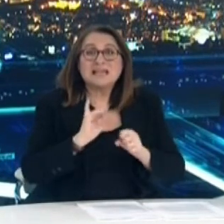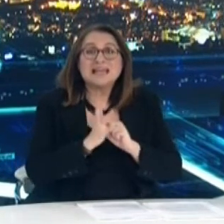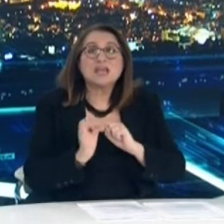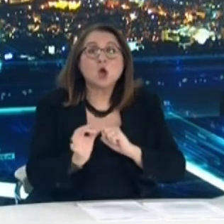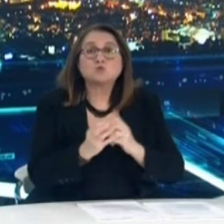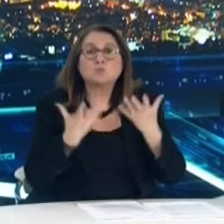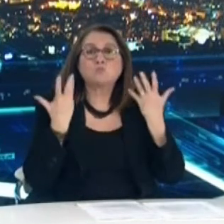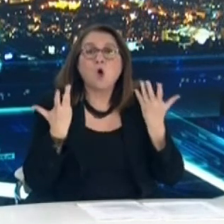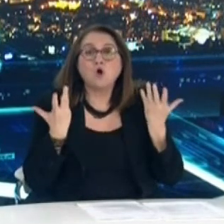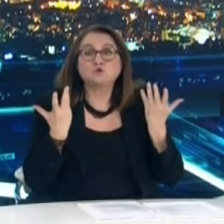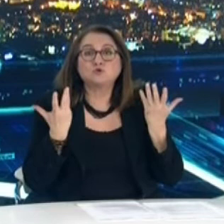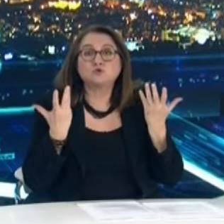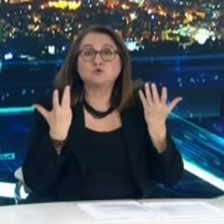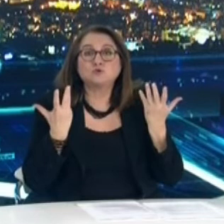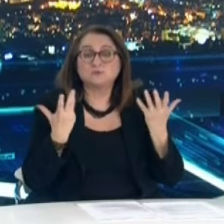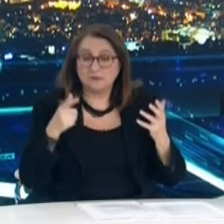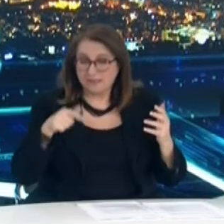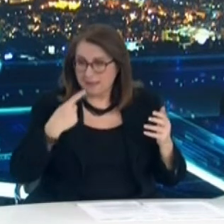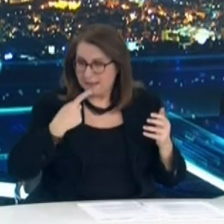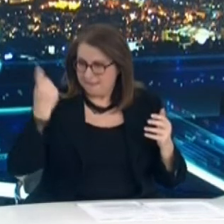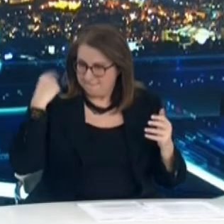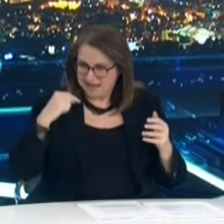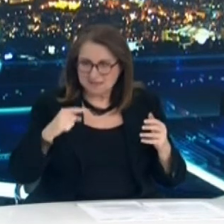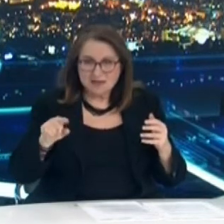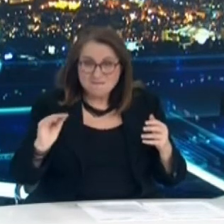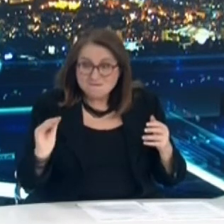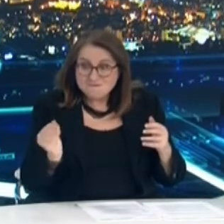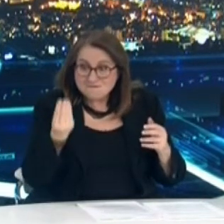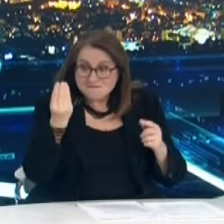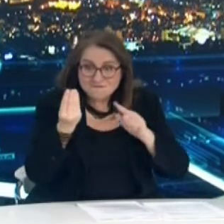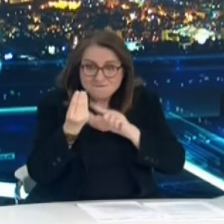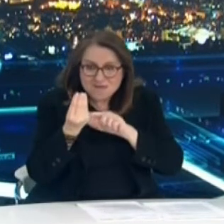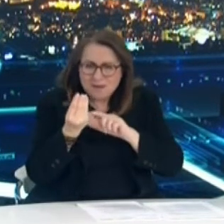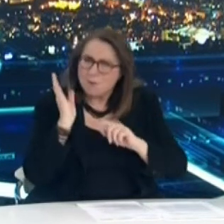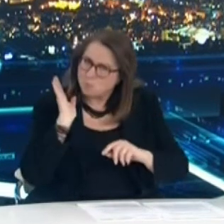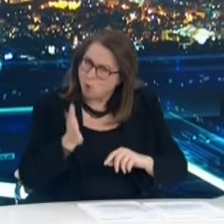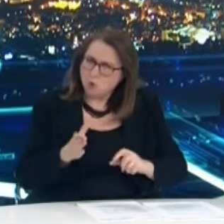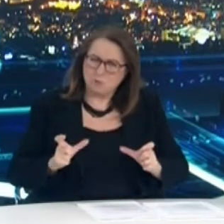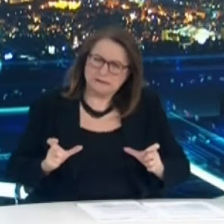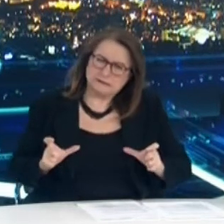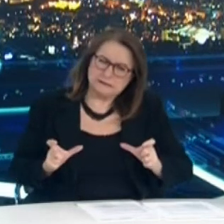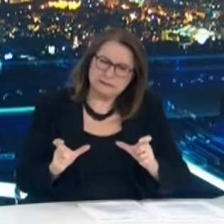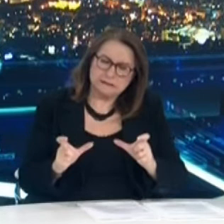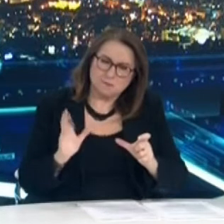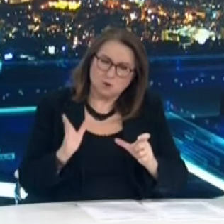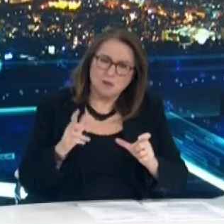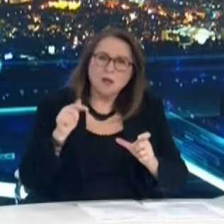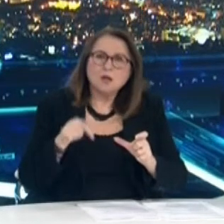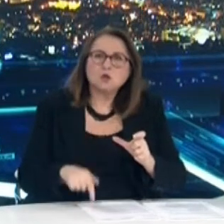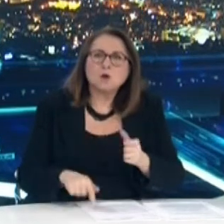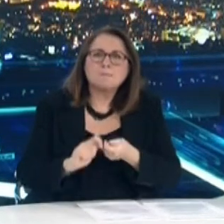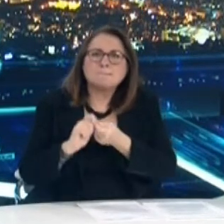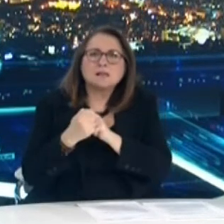εκεί που πέρσι θα γλιτώναμε από μια προσεξία μας, σήμερα πολύ πιο εύκολα μπορεί να την πατήσουμε χωρίς καν